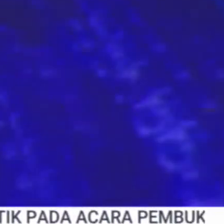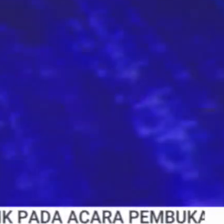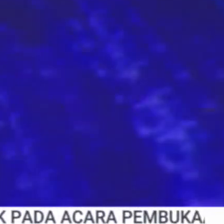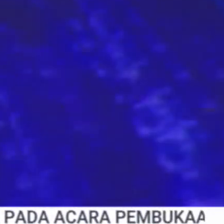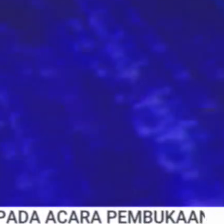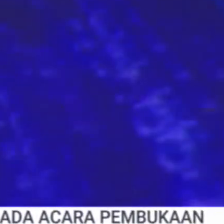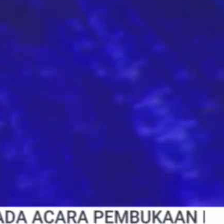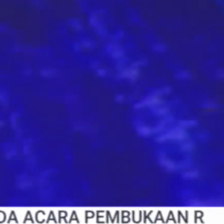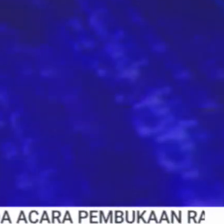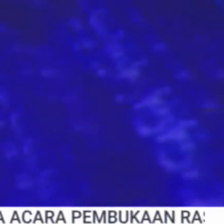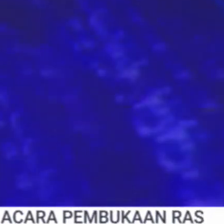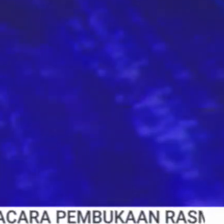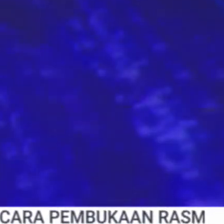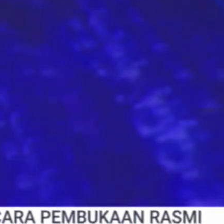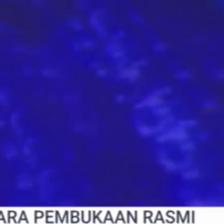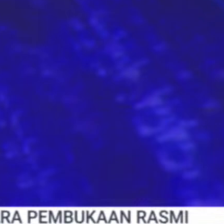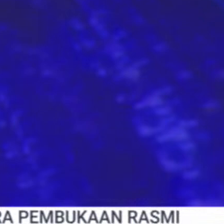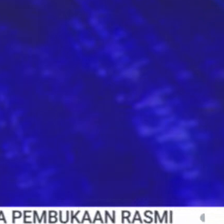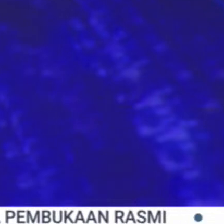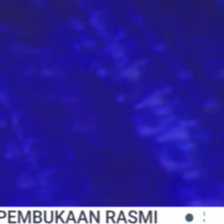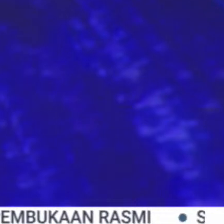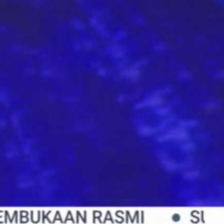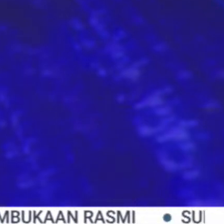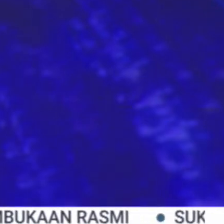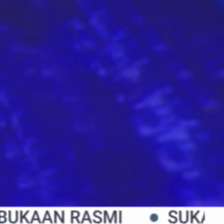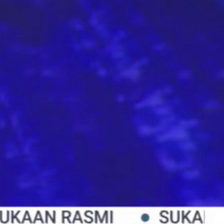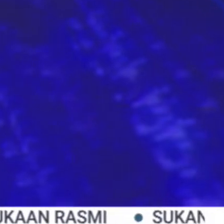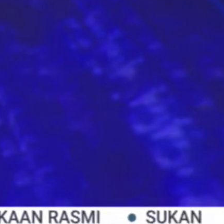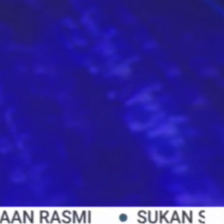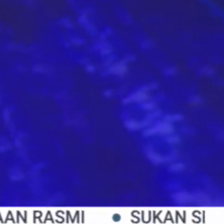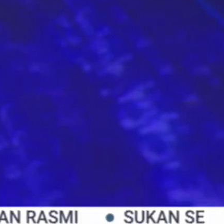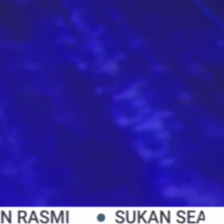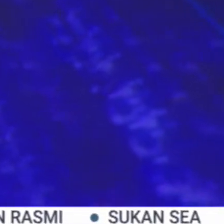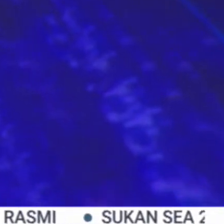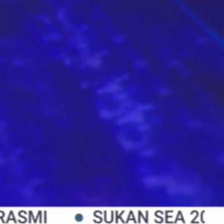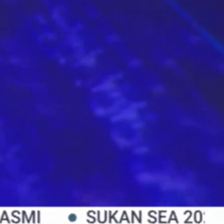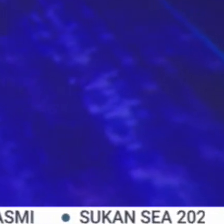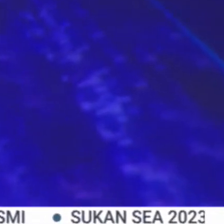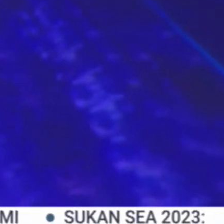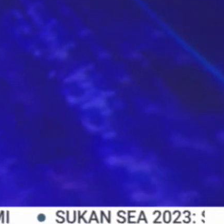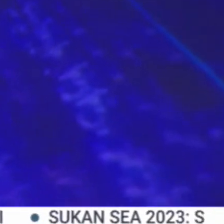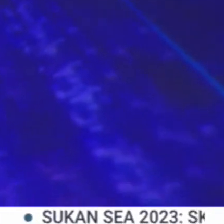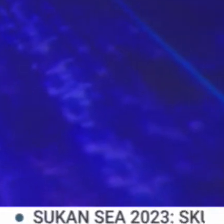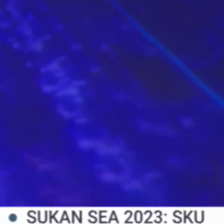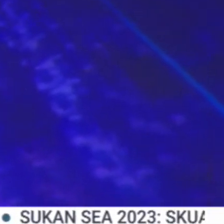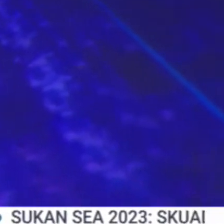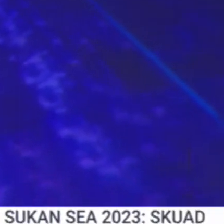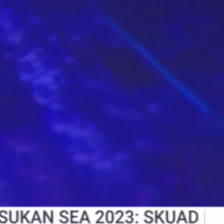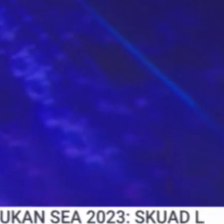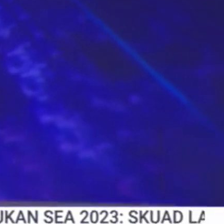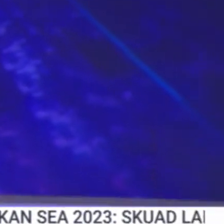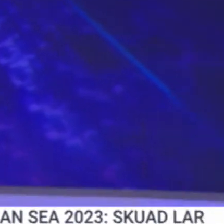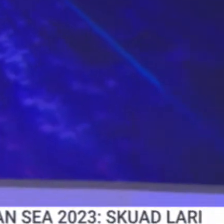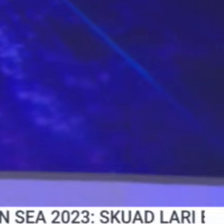Sekian Stadium RTM, H-Click dan Berita Perdana. Saya Otto Othman. Assalamualaikum dan salam Malaysia Madani.